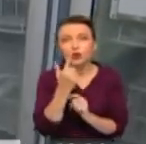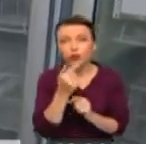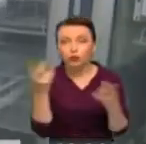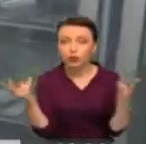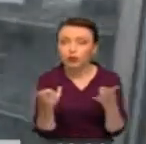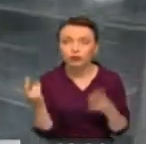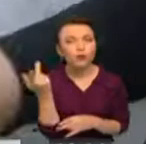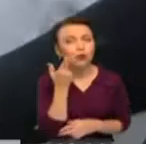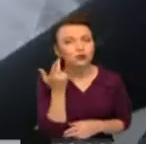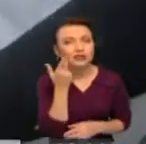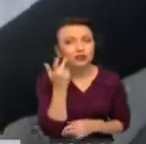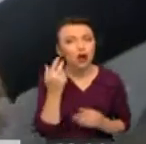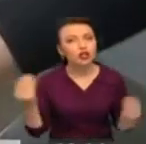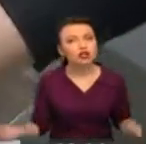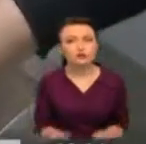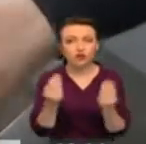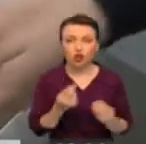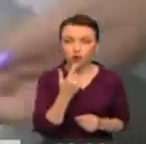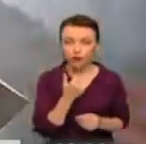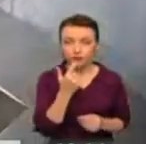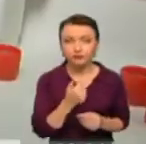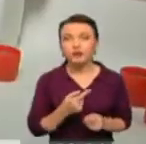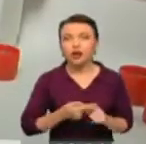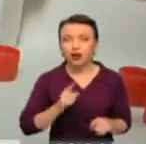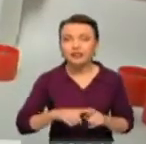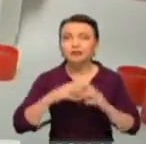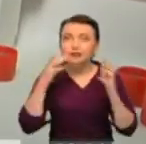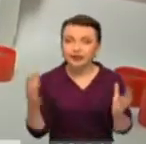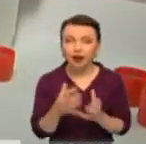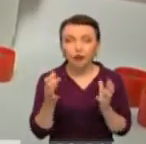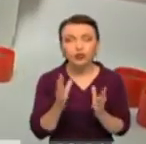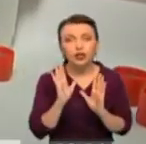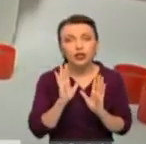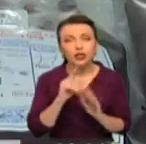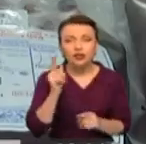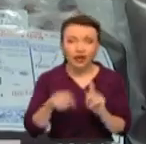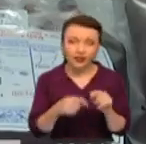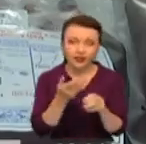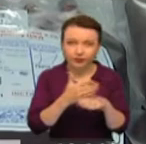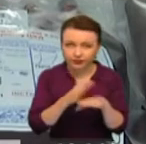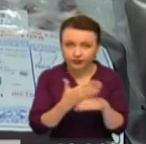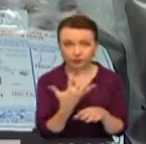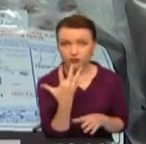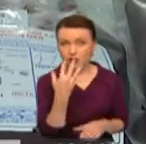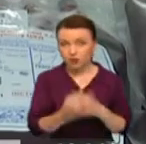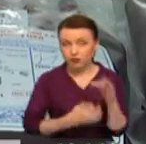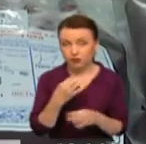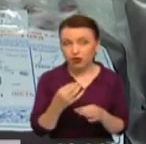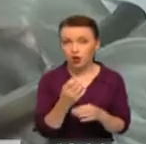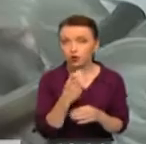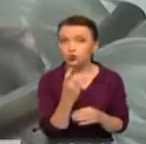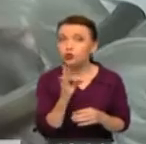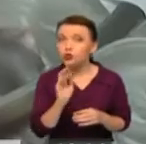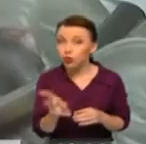потрібна постійно, але свіжа кров. Адже зберігають деякі компоненти лише 5 діб. Переважно термін придатності крові